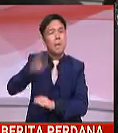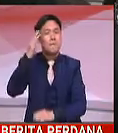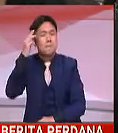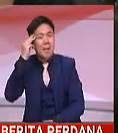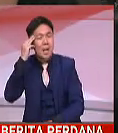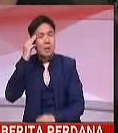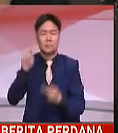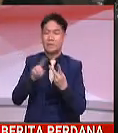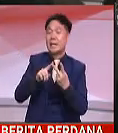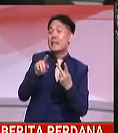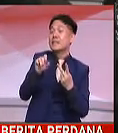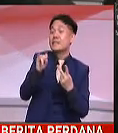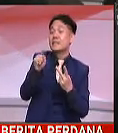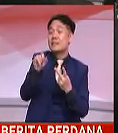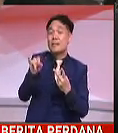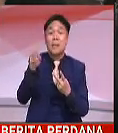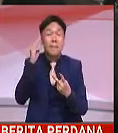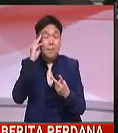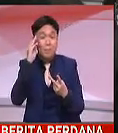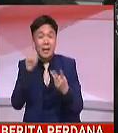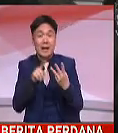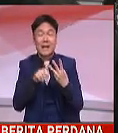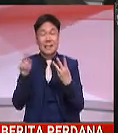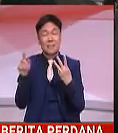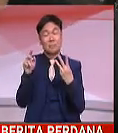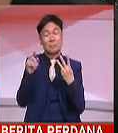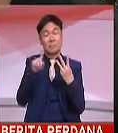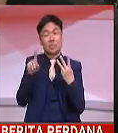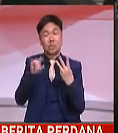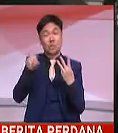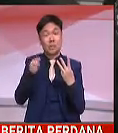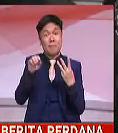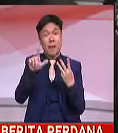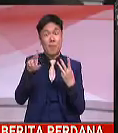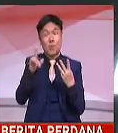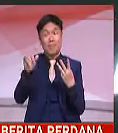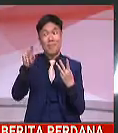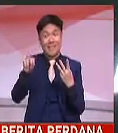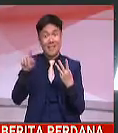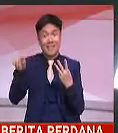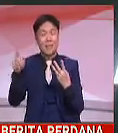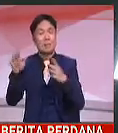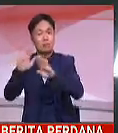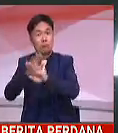dengan etnik Melayu. Dan juga Dato' Jamal dengan kasidah dia. Itu yang kita orang ingin semua.